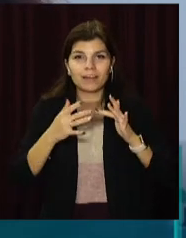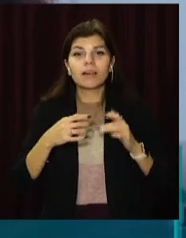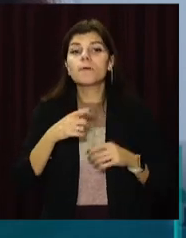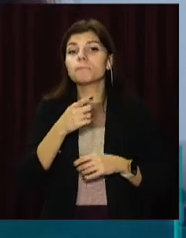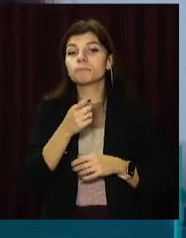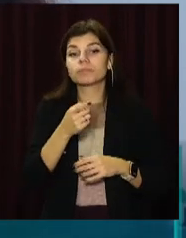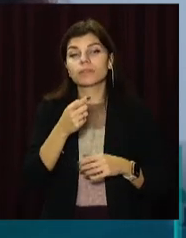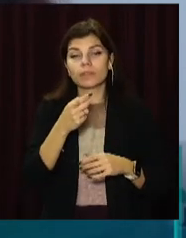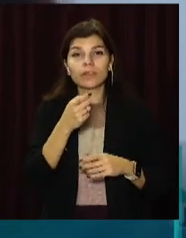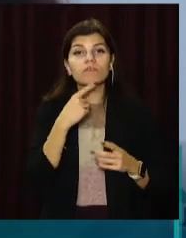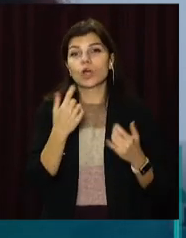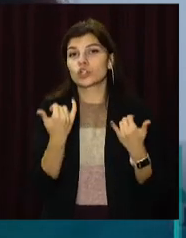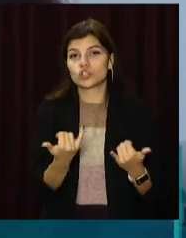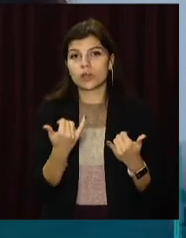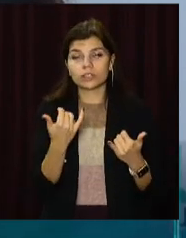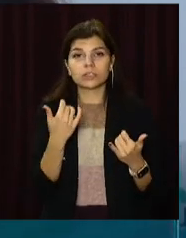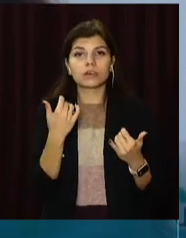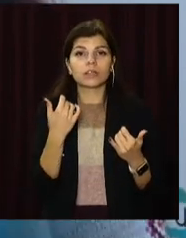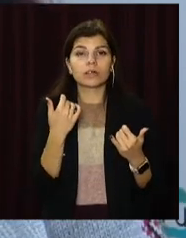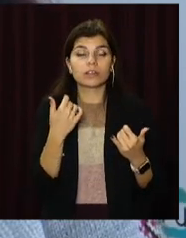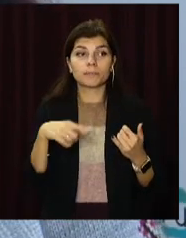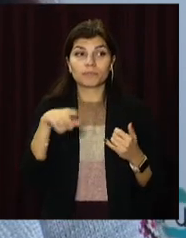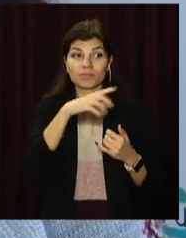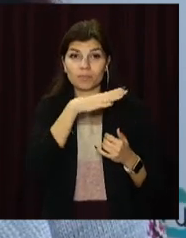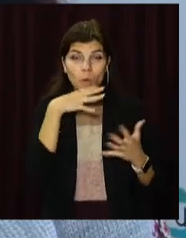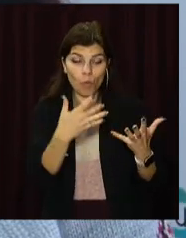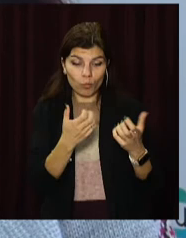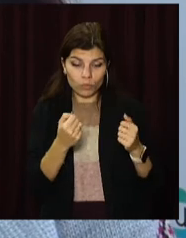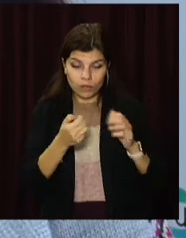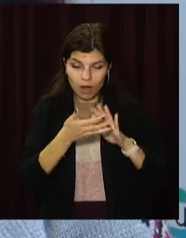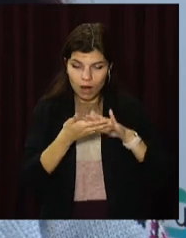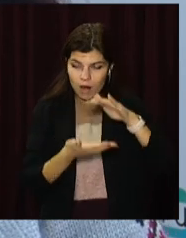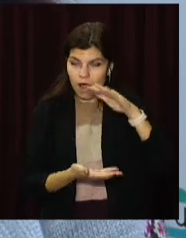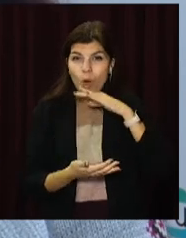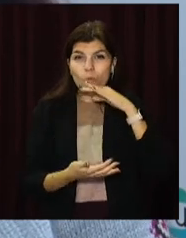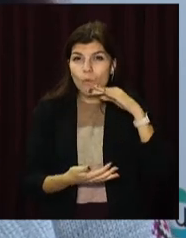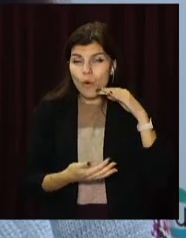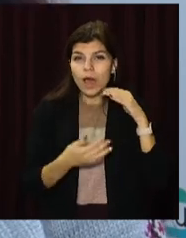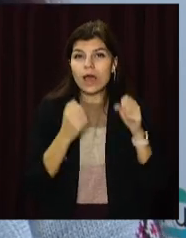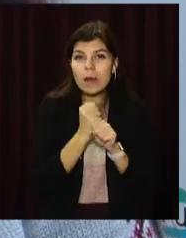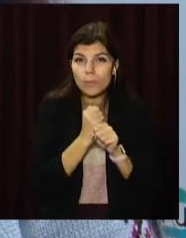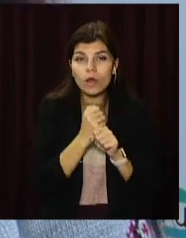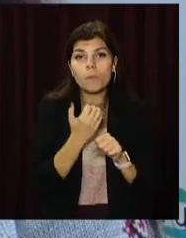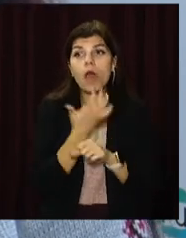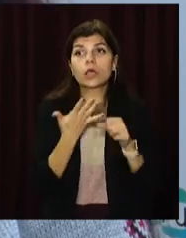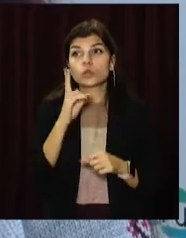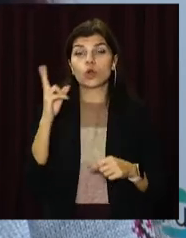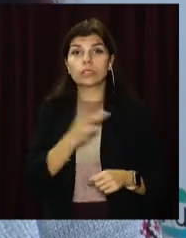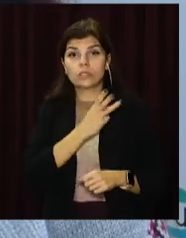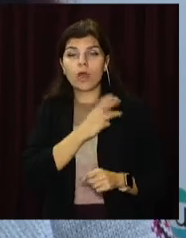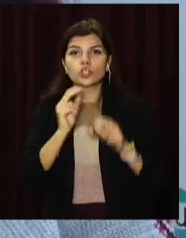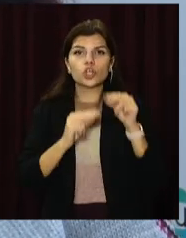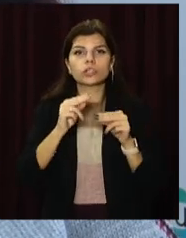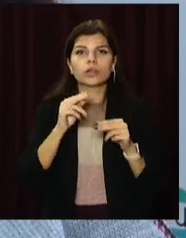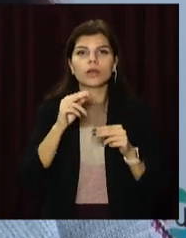робіт залишається, які не увійдуть цю книгу, їх можна було побачити через сканування QR-кодів, подивитися цікаві